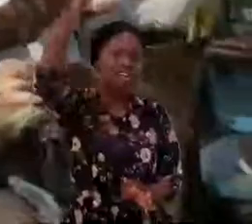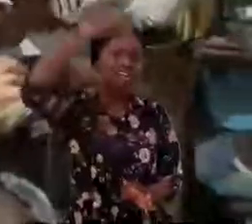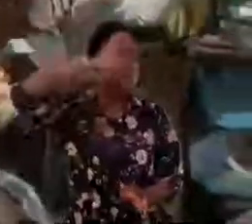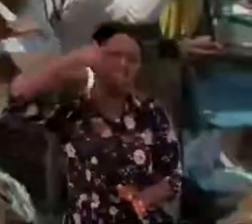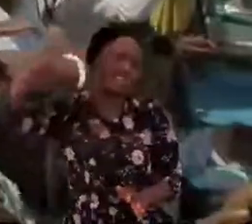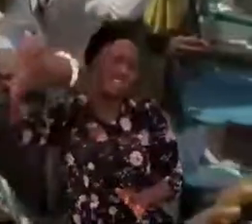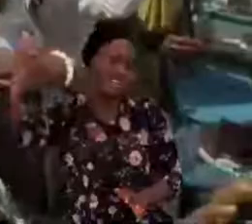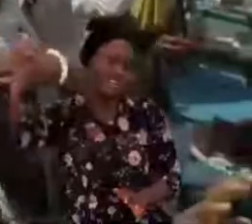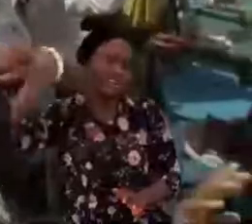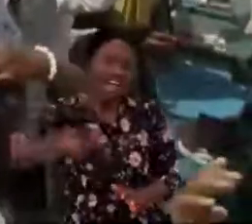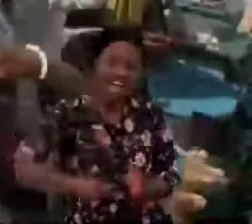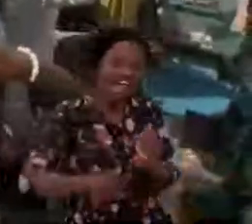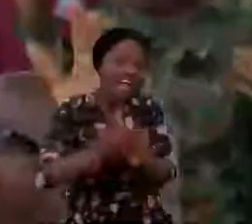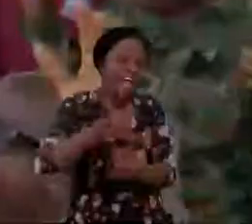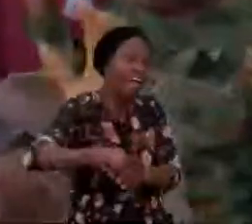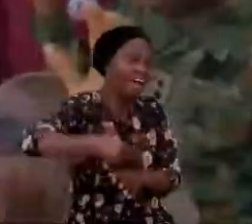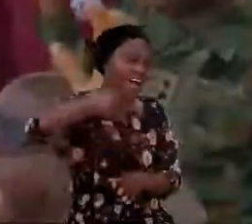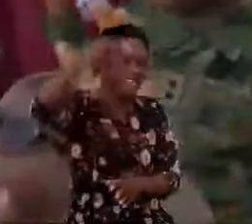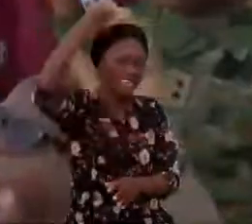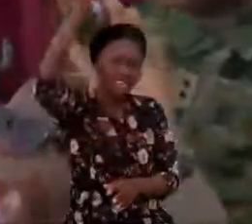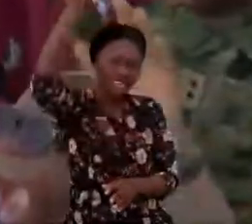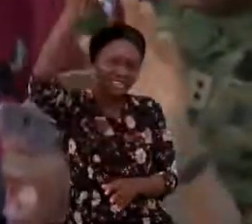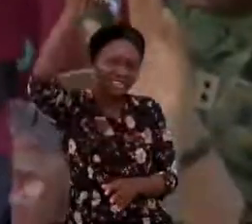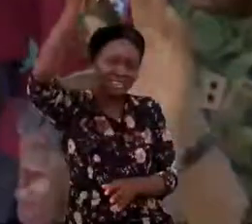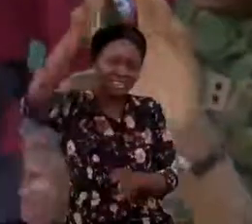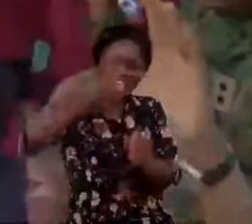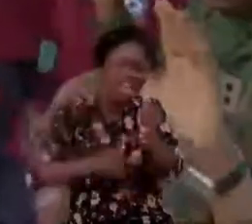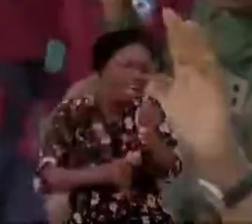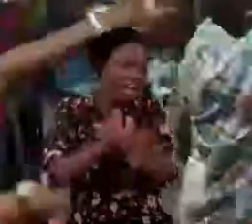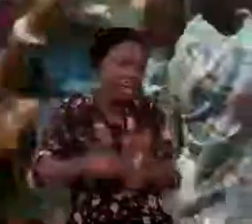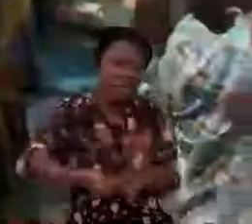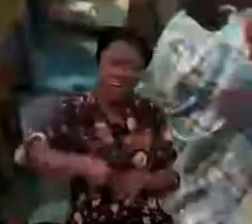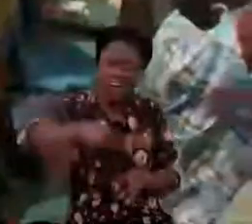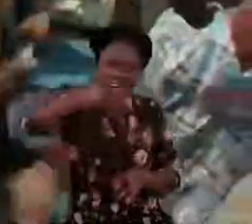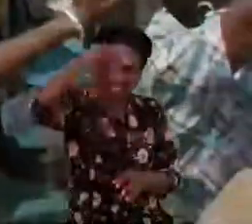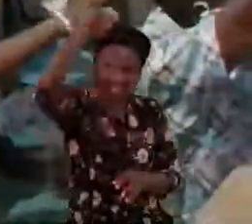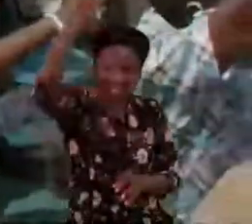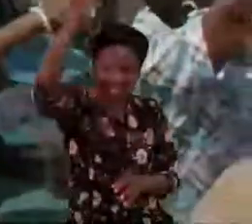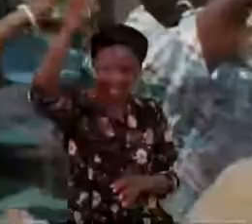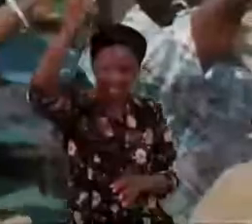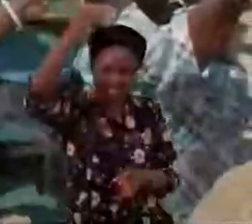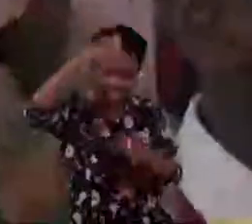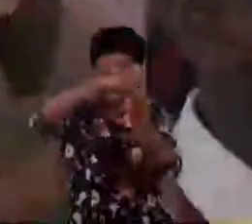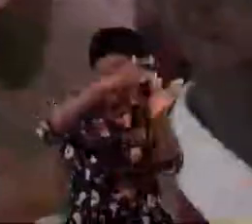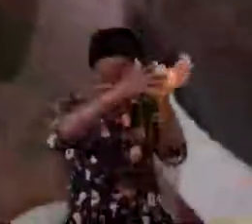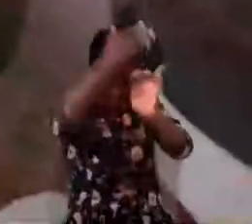haut, au nom de Jésus, nous prions.